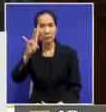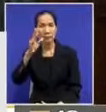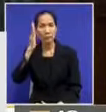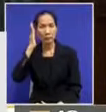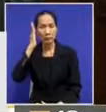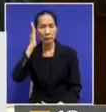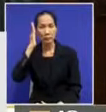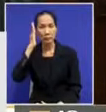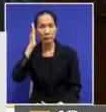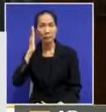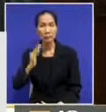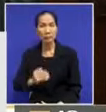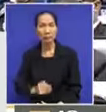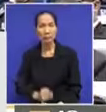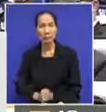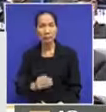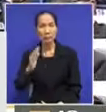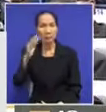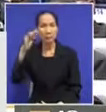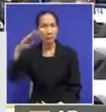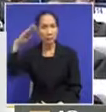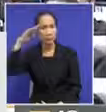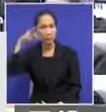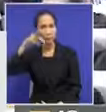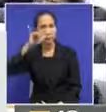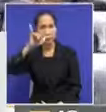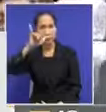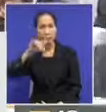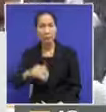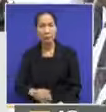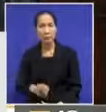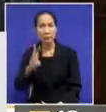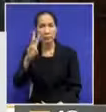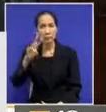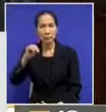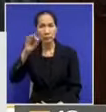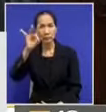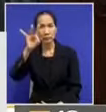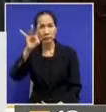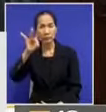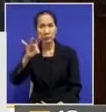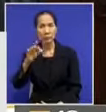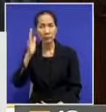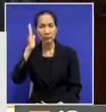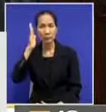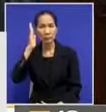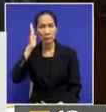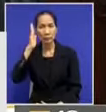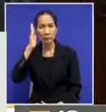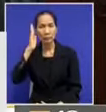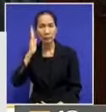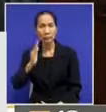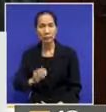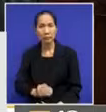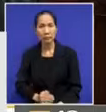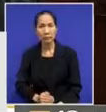ศักดิ์อานุภาพ พลเอกประยุทธ์จันทร์โอชาครับ 68ร้อยเอกจองชัย